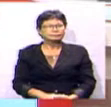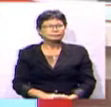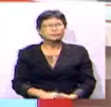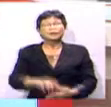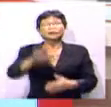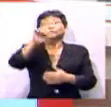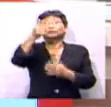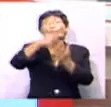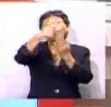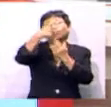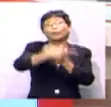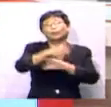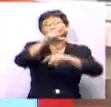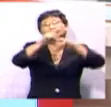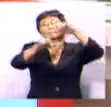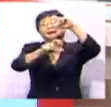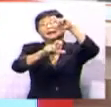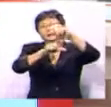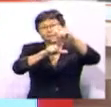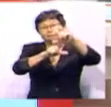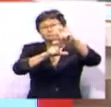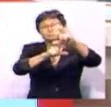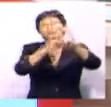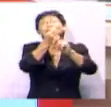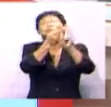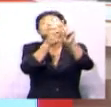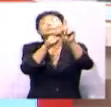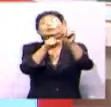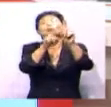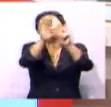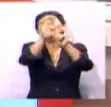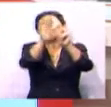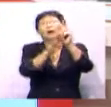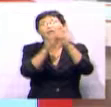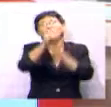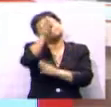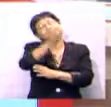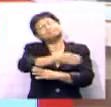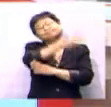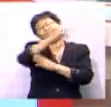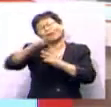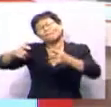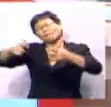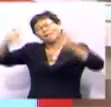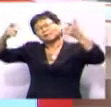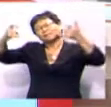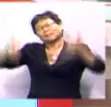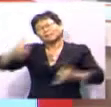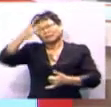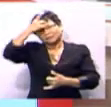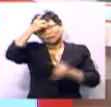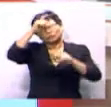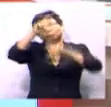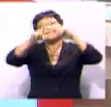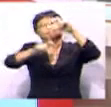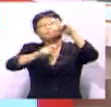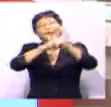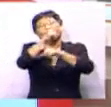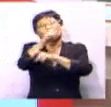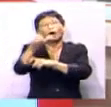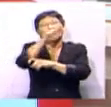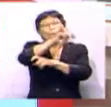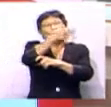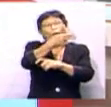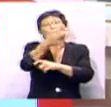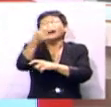10 projek Dewan Bandaraya Kuala Lumpur di BKL bernilai RM1 bilion dibatalkan serta-merta. Datuk Bandar Kuala Lumpur Tan Sri